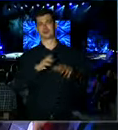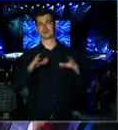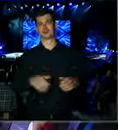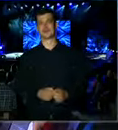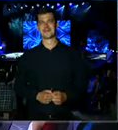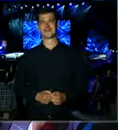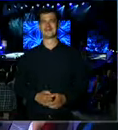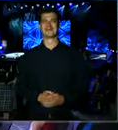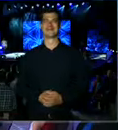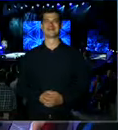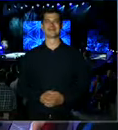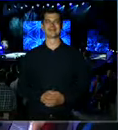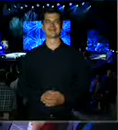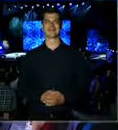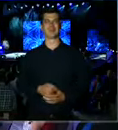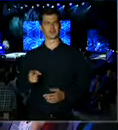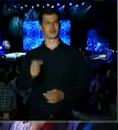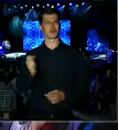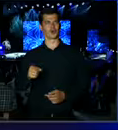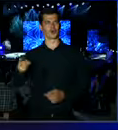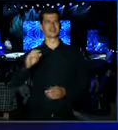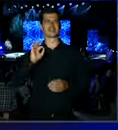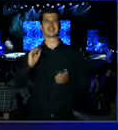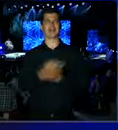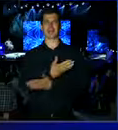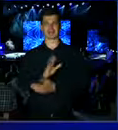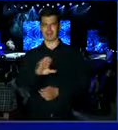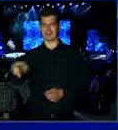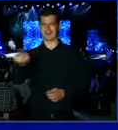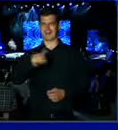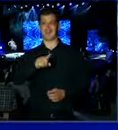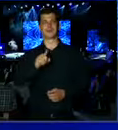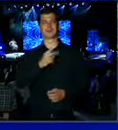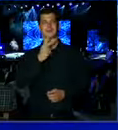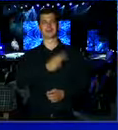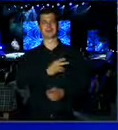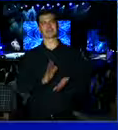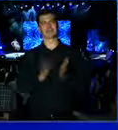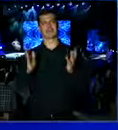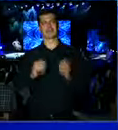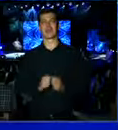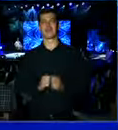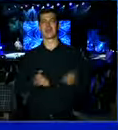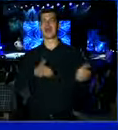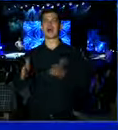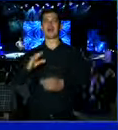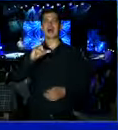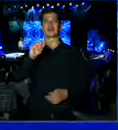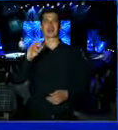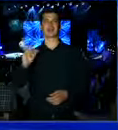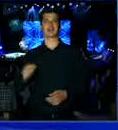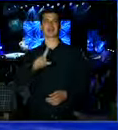Może są tutaj tacy rycerze w srebrnej zbroi. Trzeba się tylko rozejrzeć. Wielkie brawa. Drodzy Państwo, Elżbieta